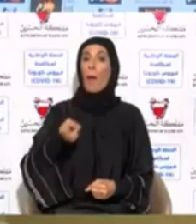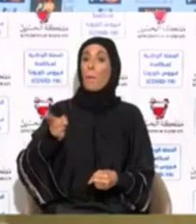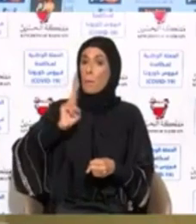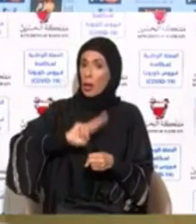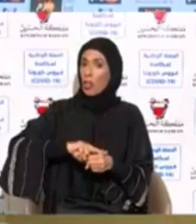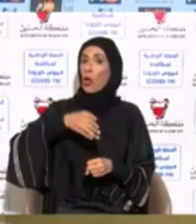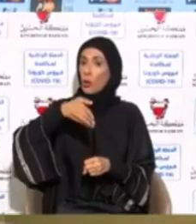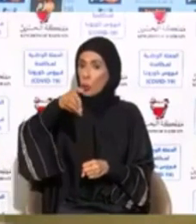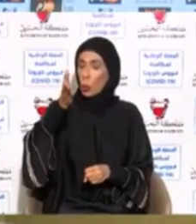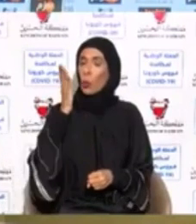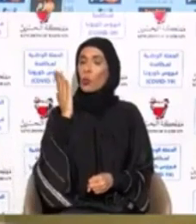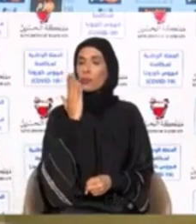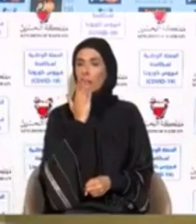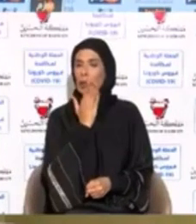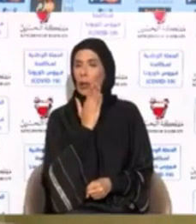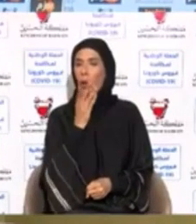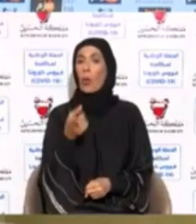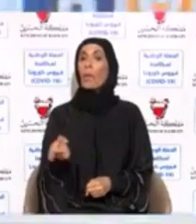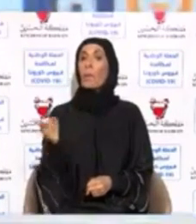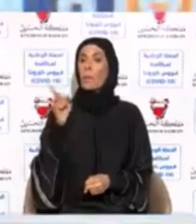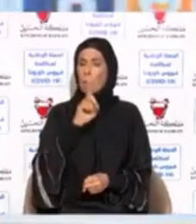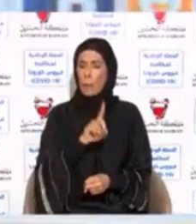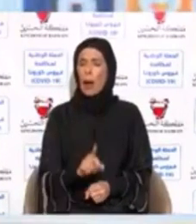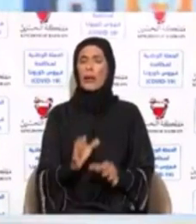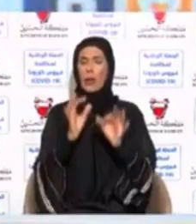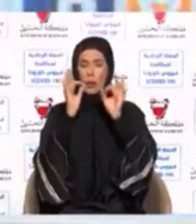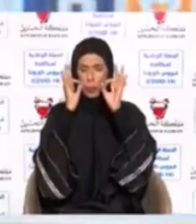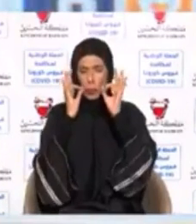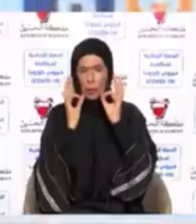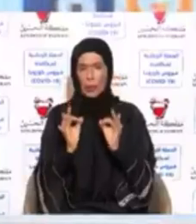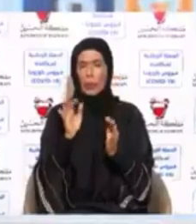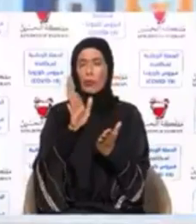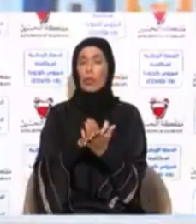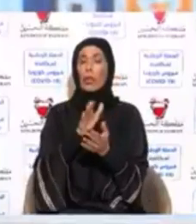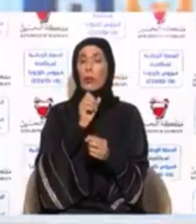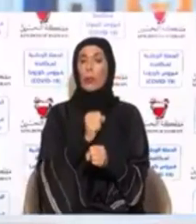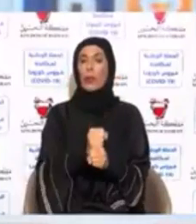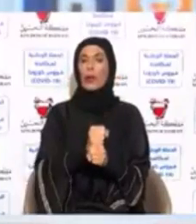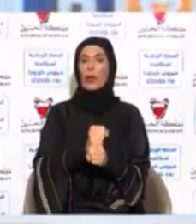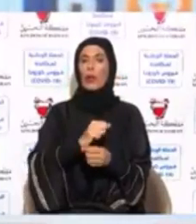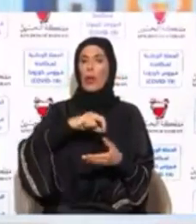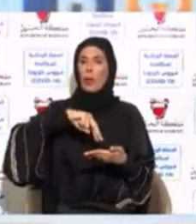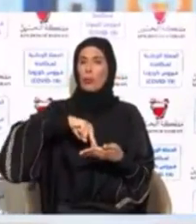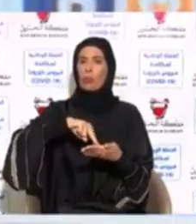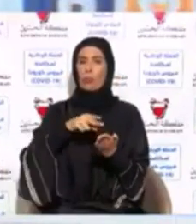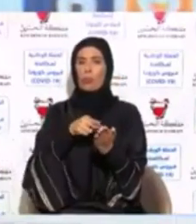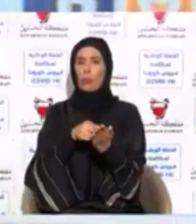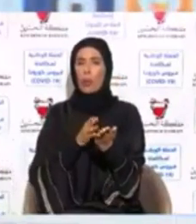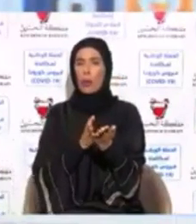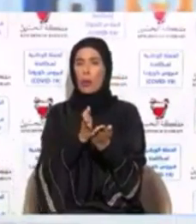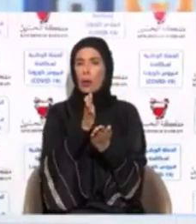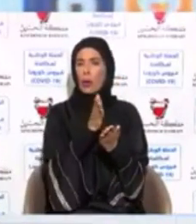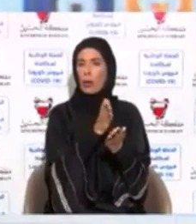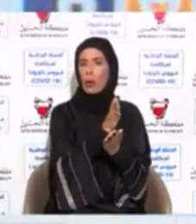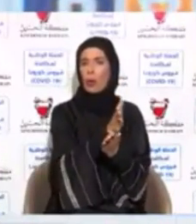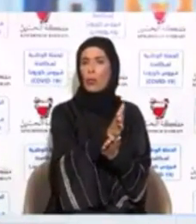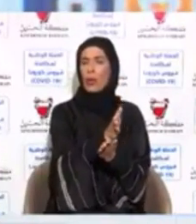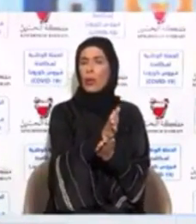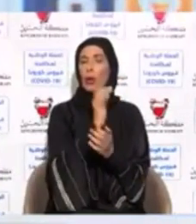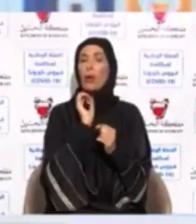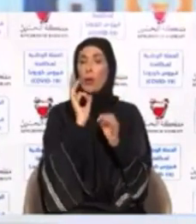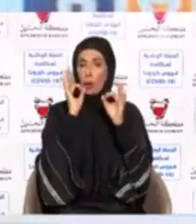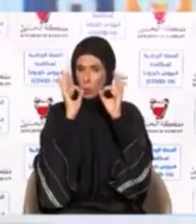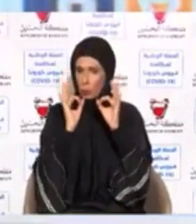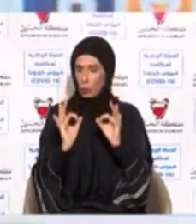الطلبة للمدارس ستكون بعد التأكد من تطبيق كافة التدابير الاحترازية من أجلهم للتأكد